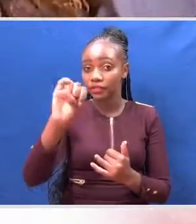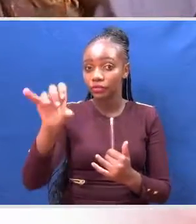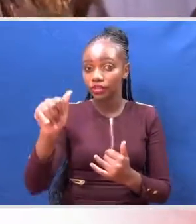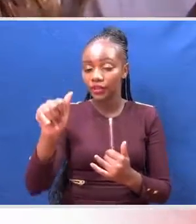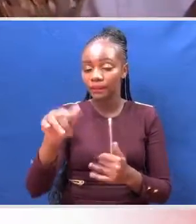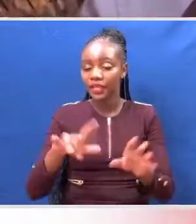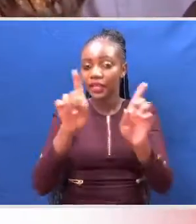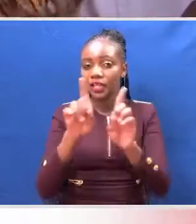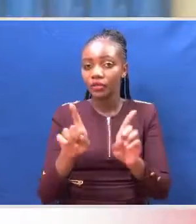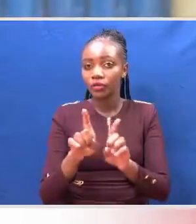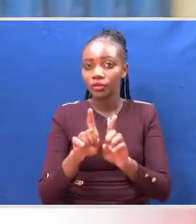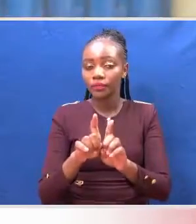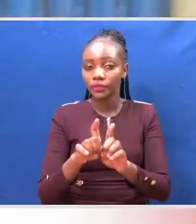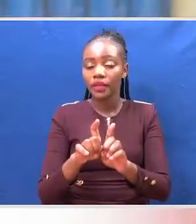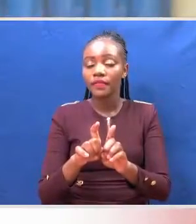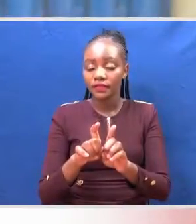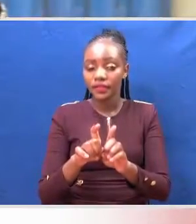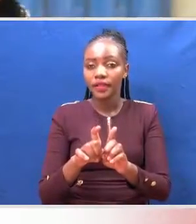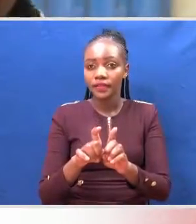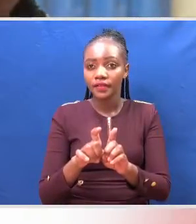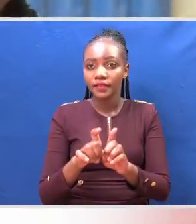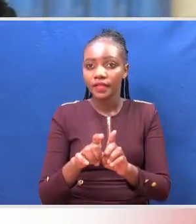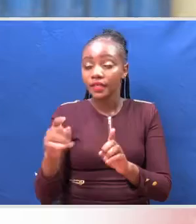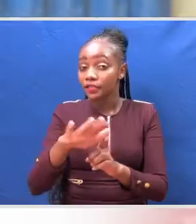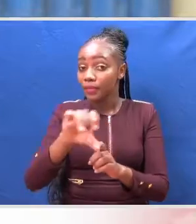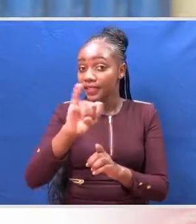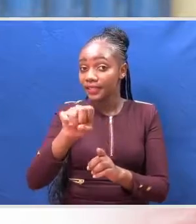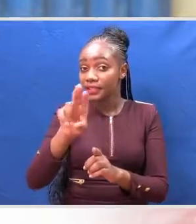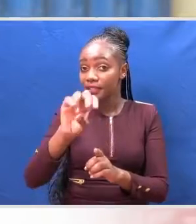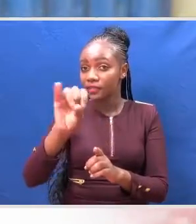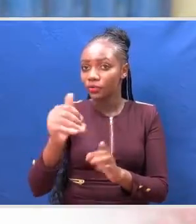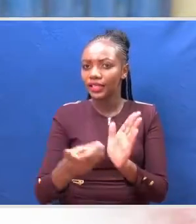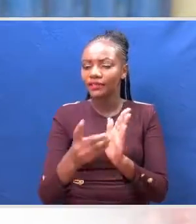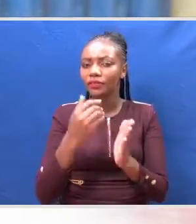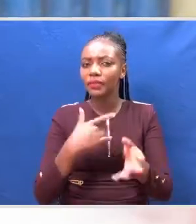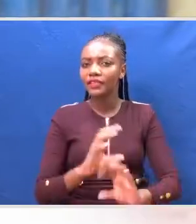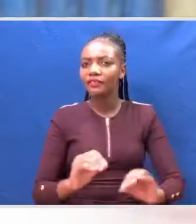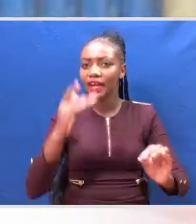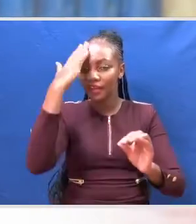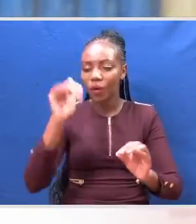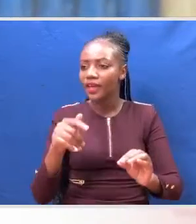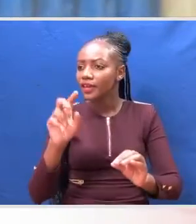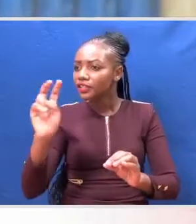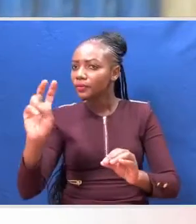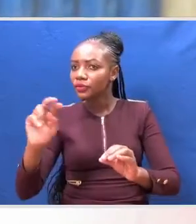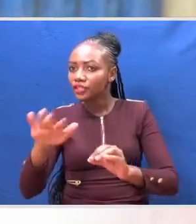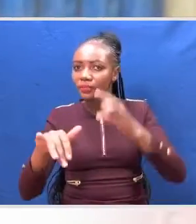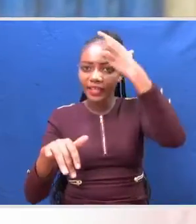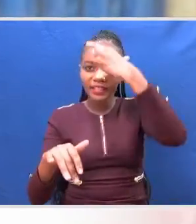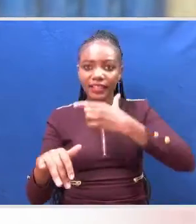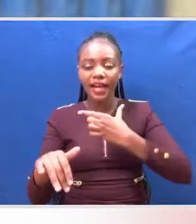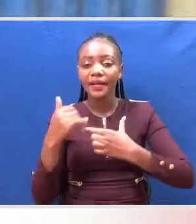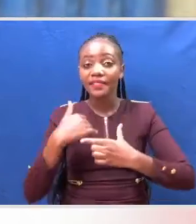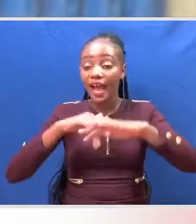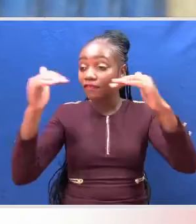kwamba watu wa Juja wako na mimi. Juja imekuwa nyuma sana kimaendeleo juu ukiangalia kama Dhika wako na hospitali kubwa sana ambao wanategemea